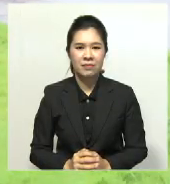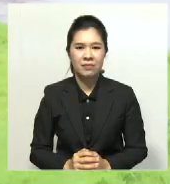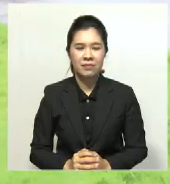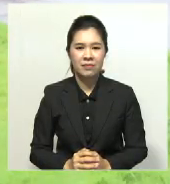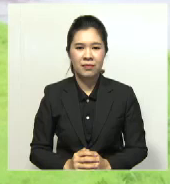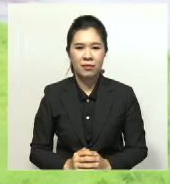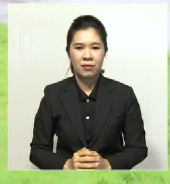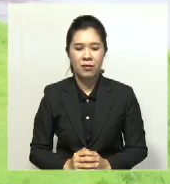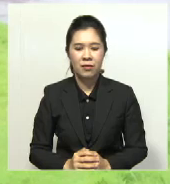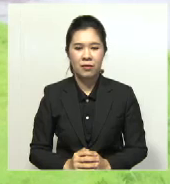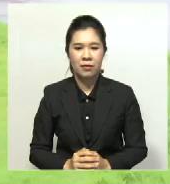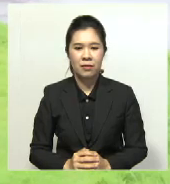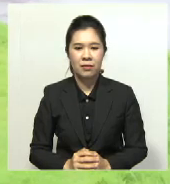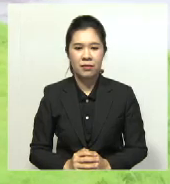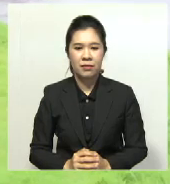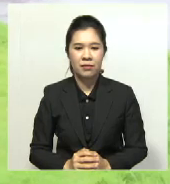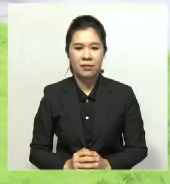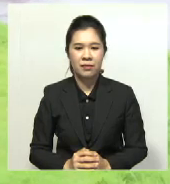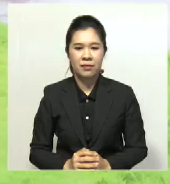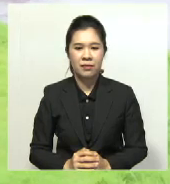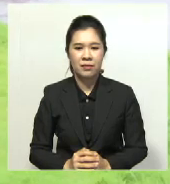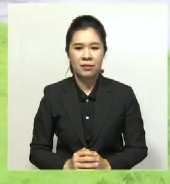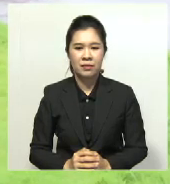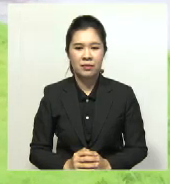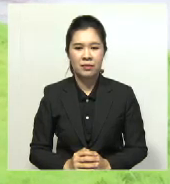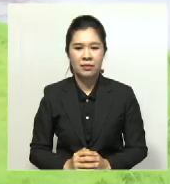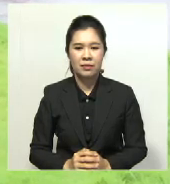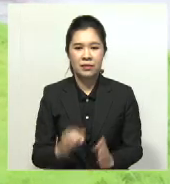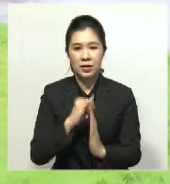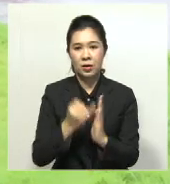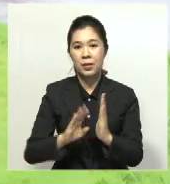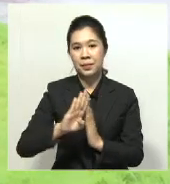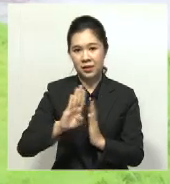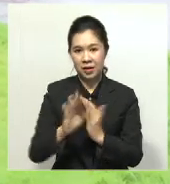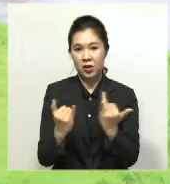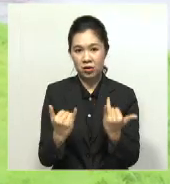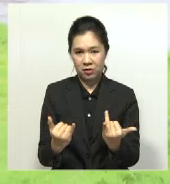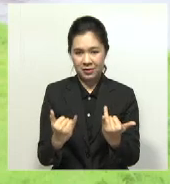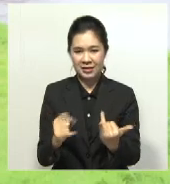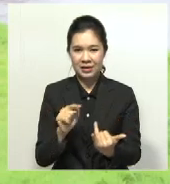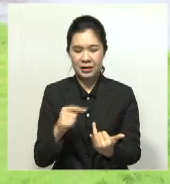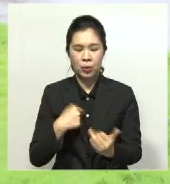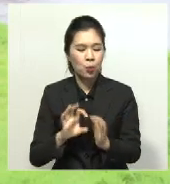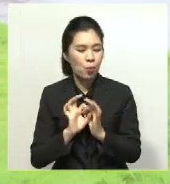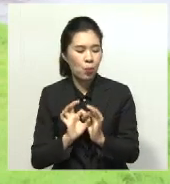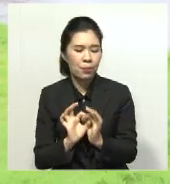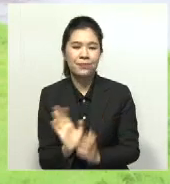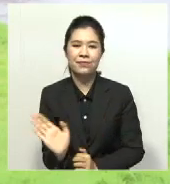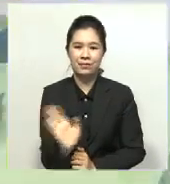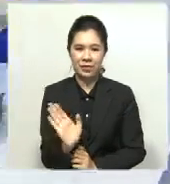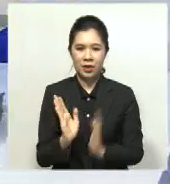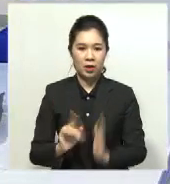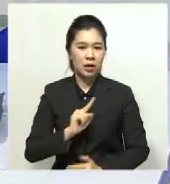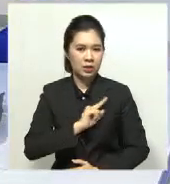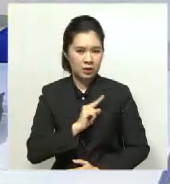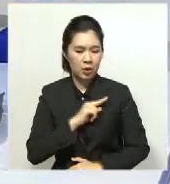ซึ่งสถานการณ์ของจังหวัดบึงกาฬตอนนี้นะคะก็ยังคงไม่น่าเป็นห่วงค่ะเจ้าหน้าที่มี